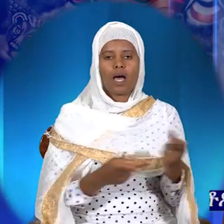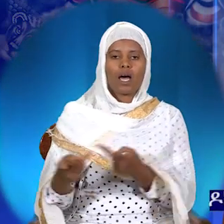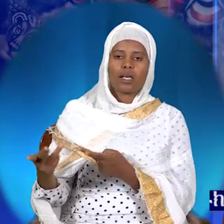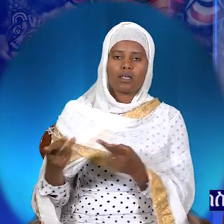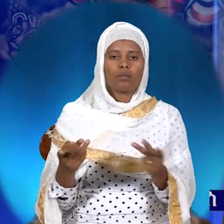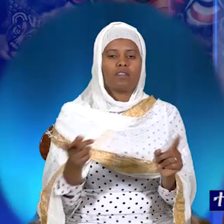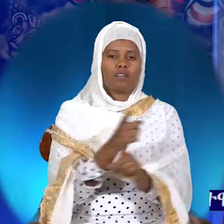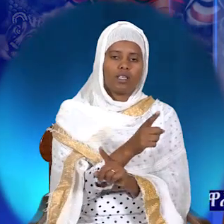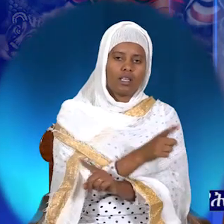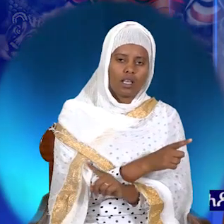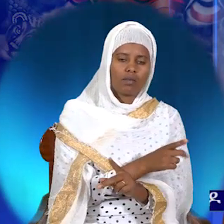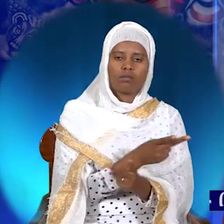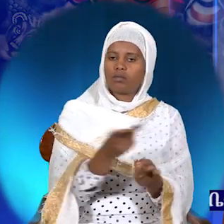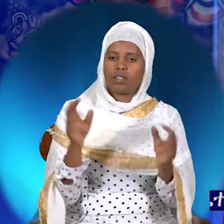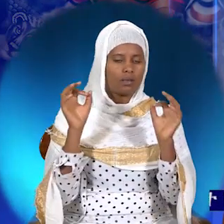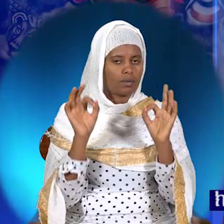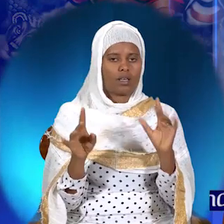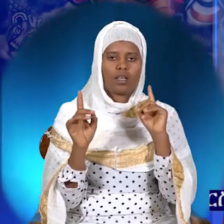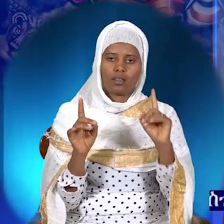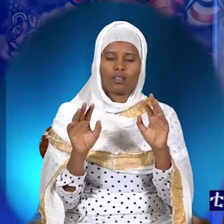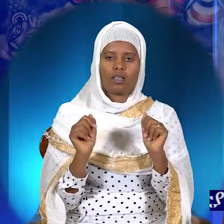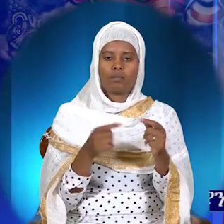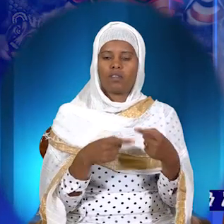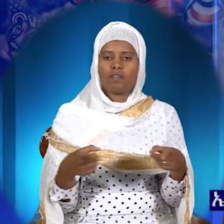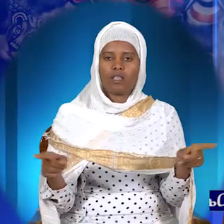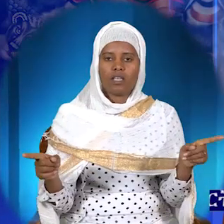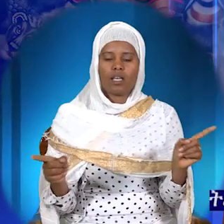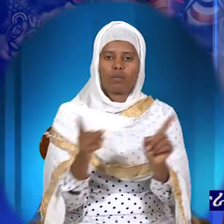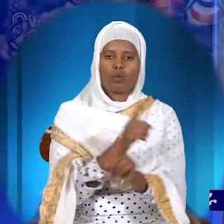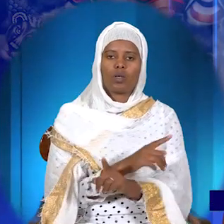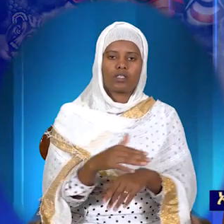ብባህሪ ምፍልላይን ምልዋጥን ዘይብላ ሓንቲ እያ።